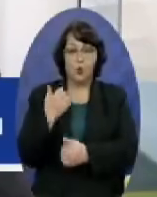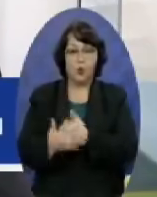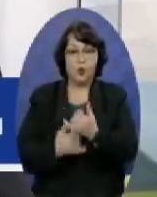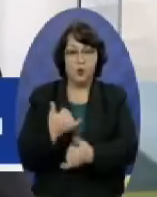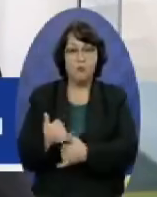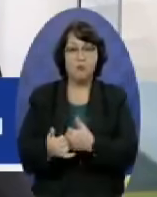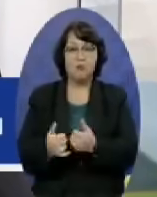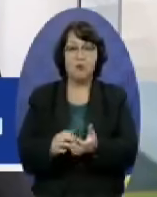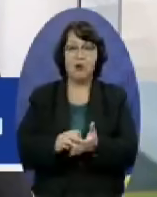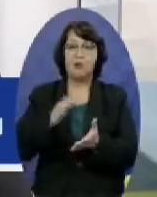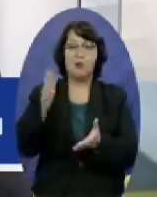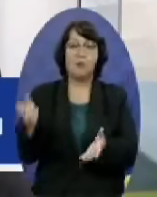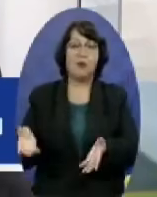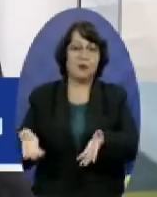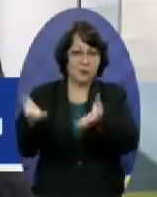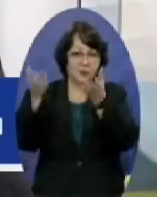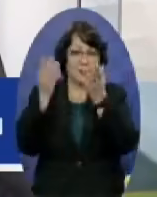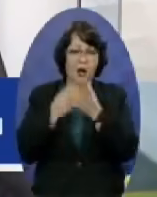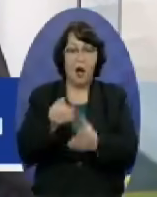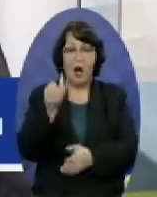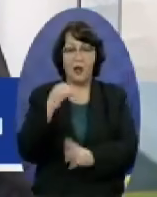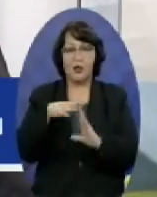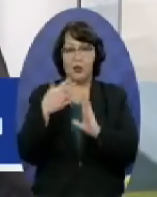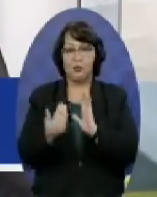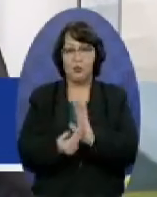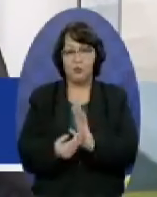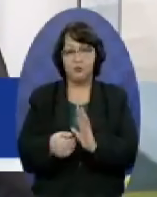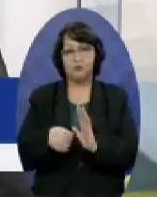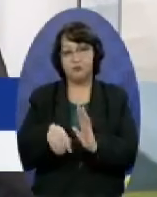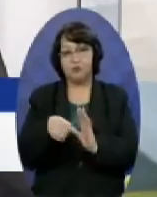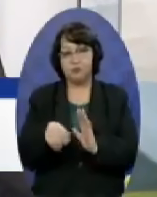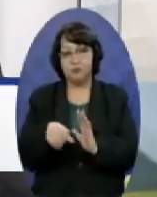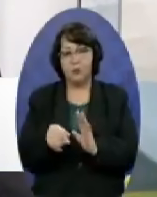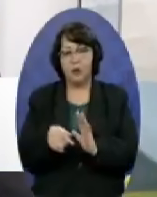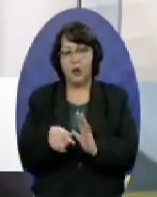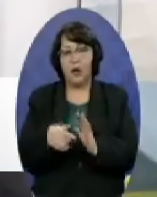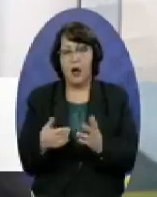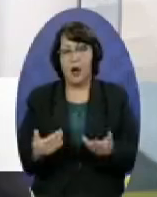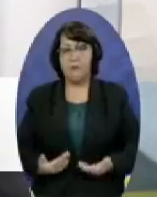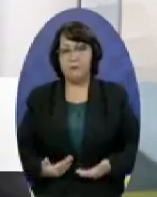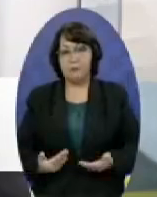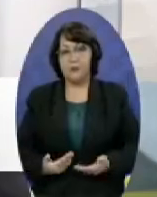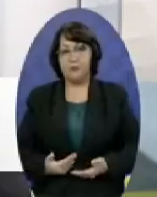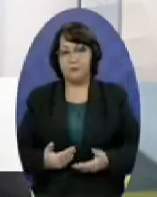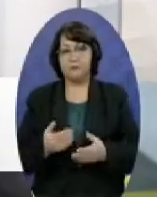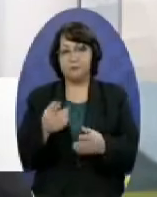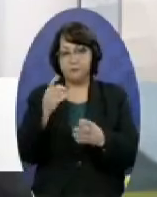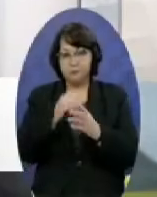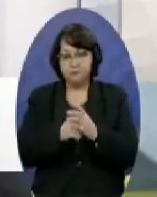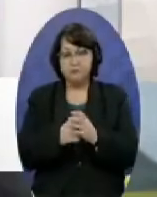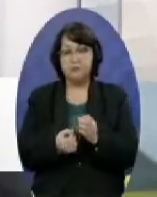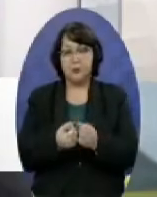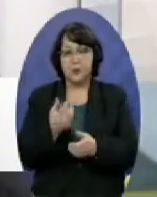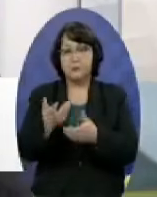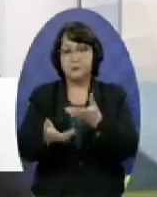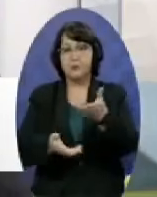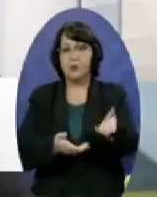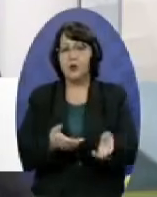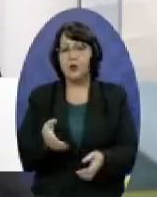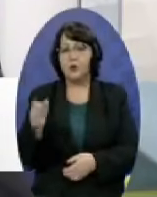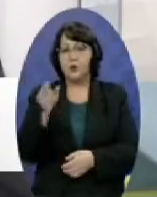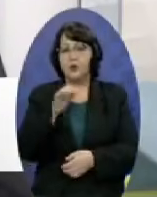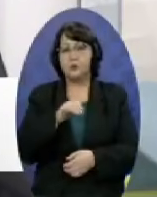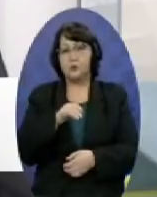эрхийн одоо айл өрх бүрийн одоо гал голомтонд одоо бадамлж за тэгээд мөн цаашлаа тусгаар тогтнолыг